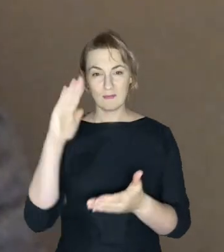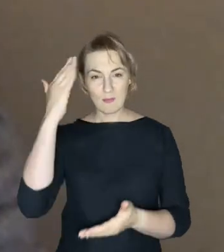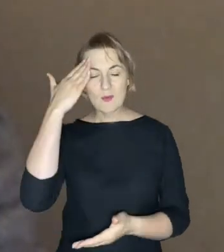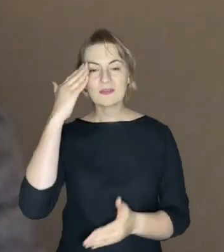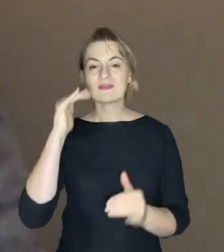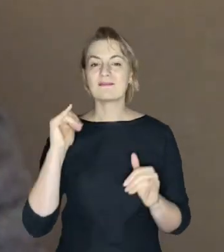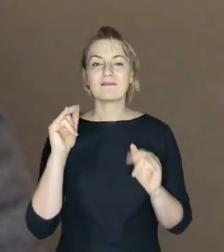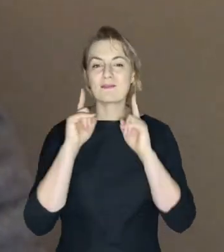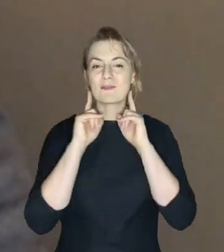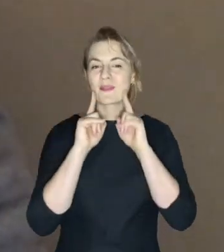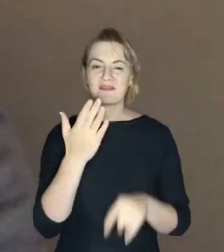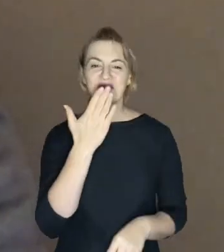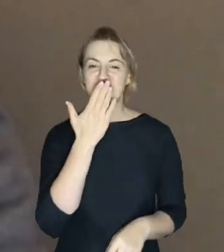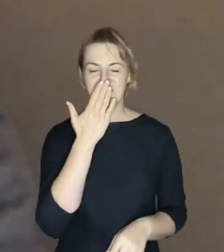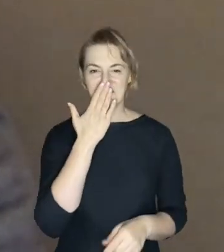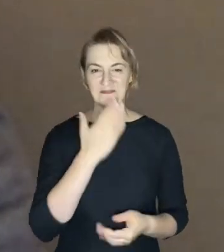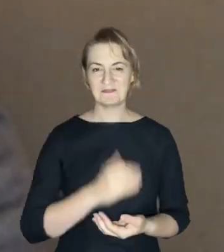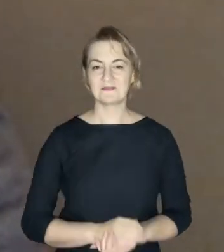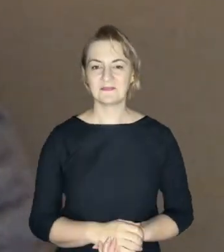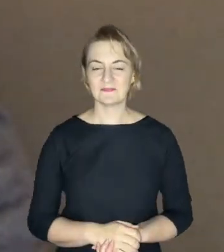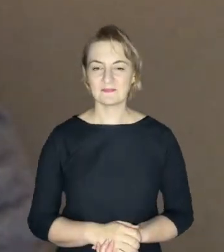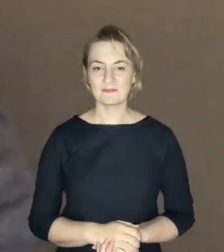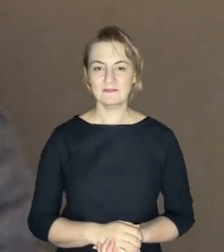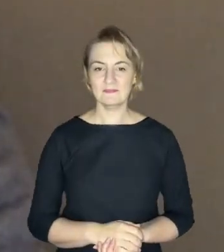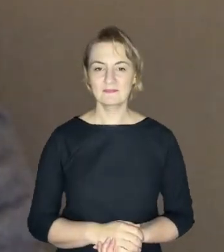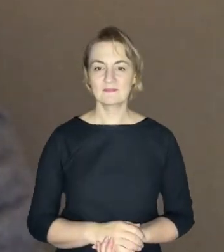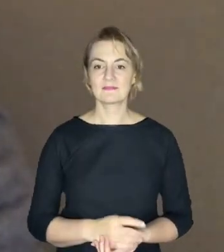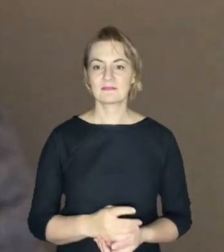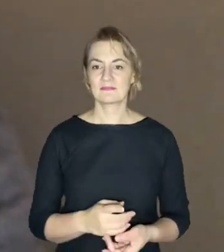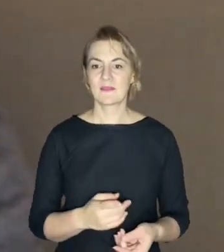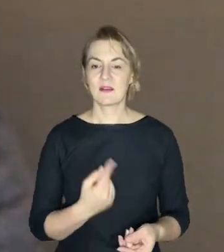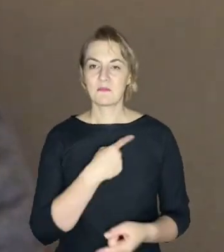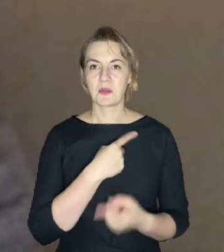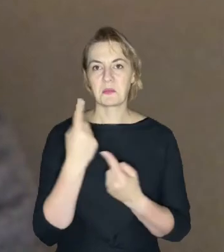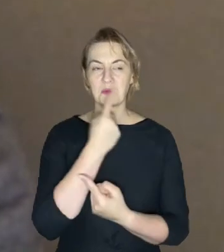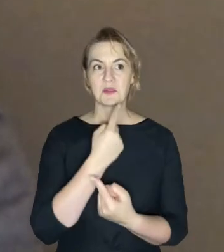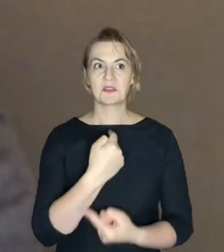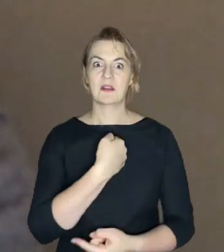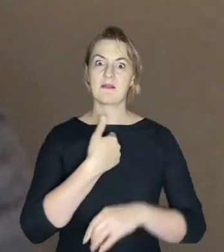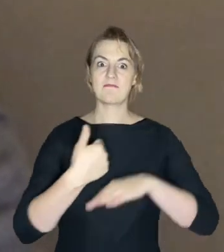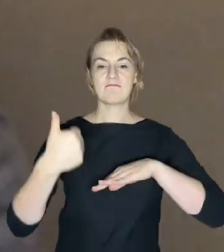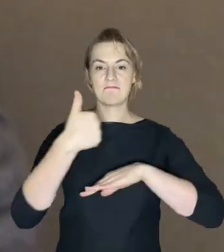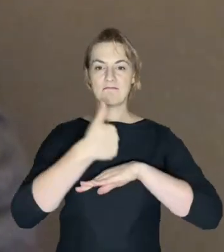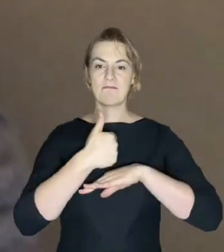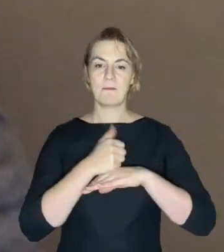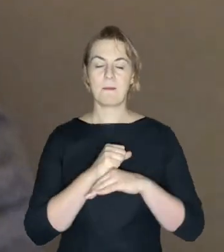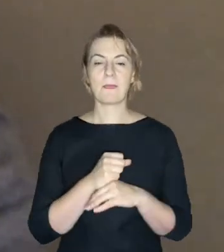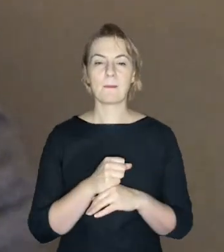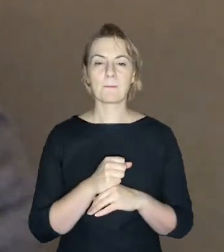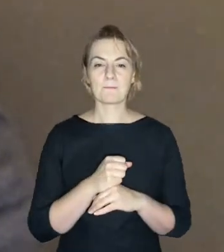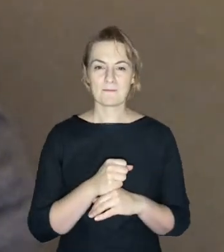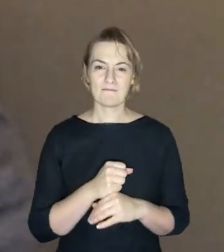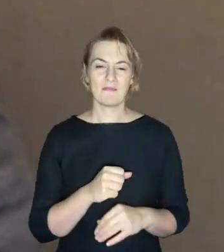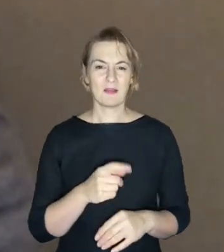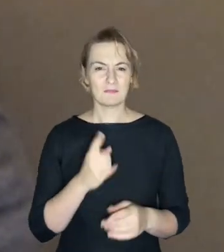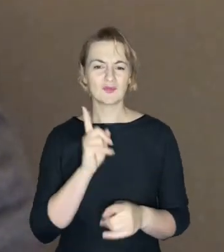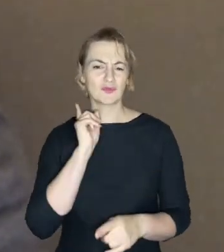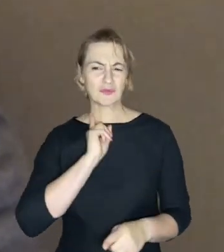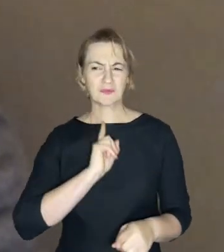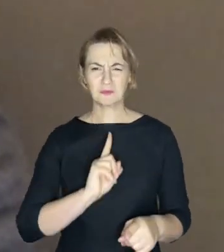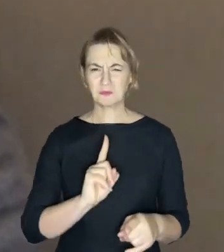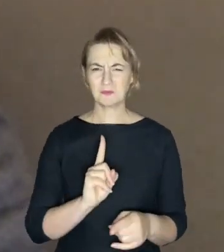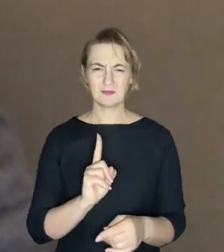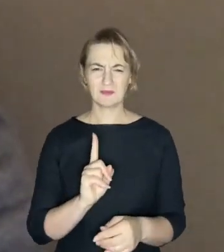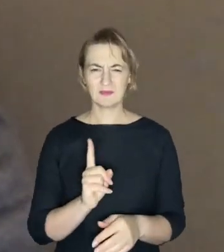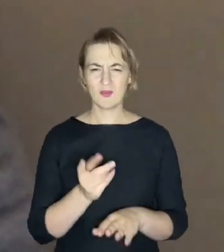ta uzurpacja napędza lęk tak naprawdę. No, uzurpator zawsze się boi. Prawda? Uzurpator zawsze się